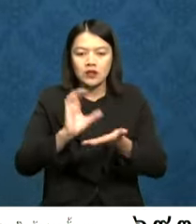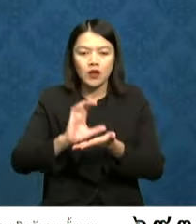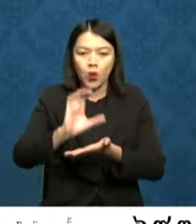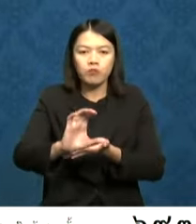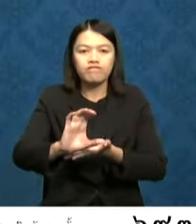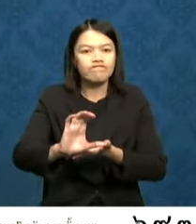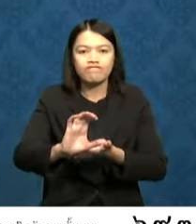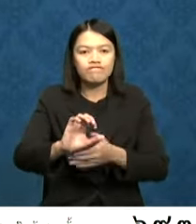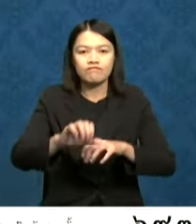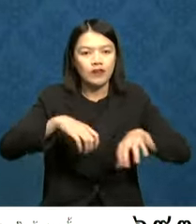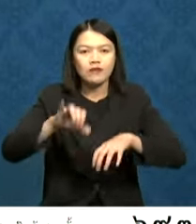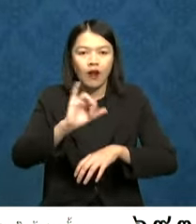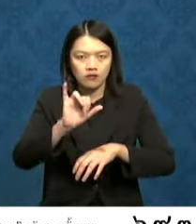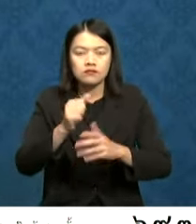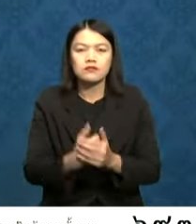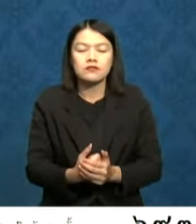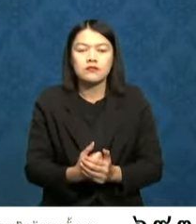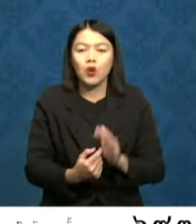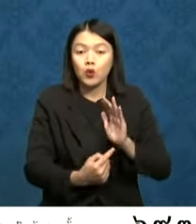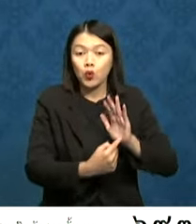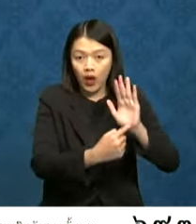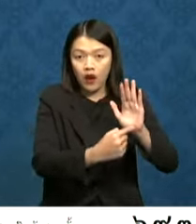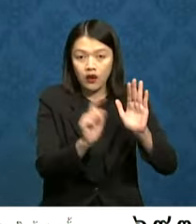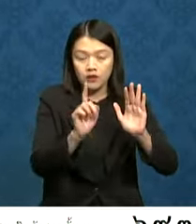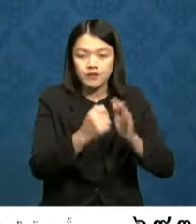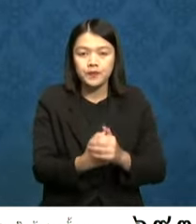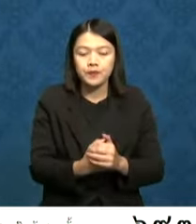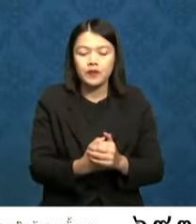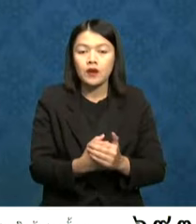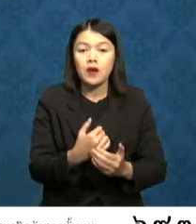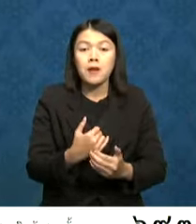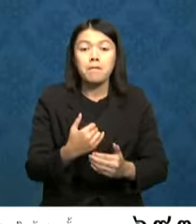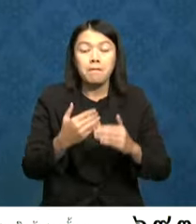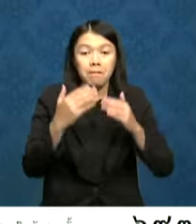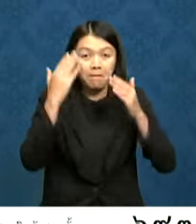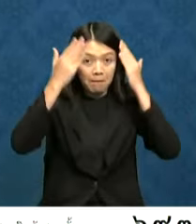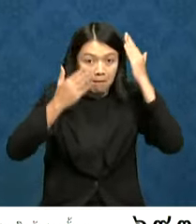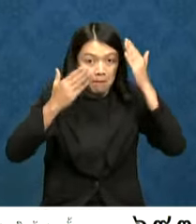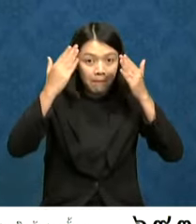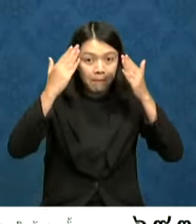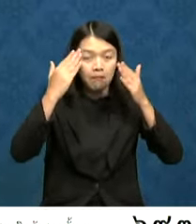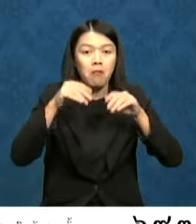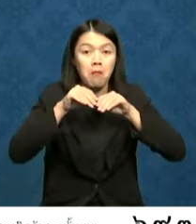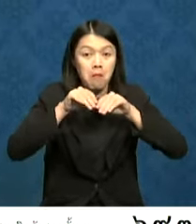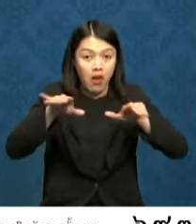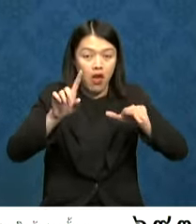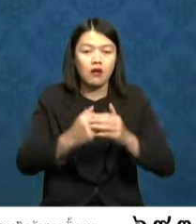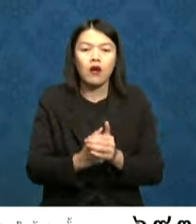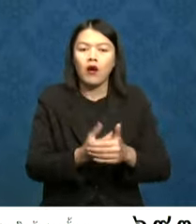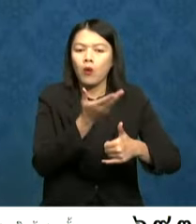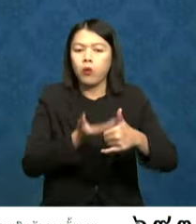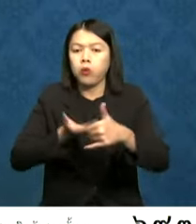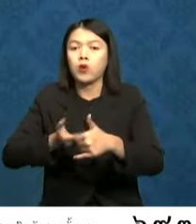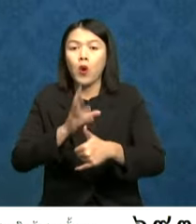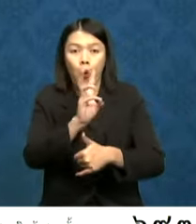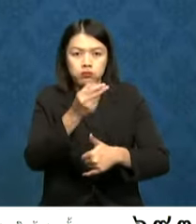ประมาณที่เป็นรูปธรรมครับผมยกตัวอย่างเช่นในขณะที่ประเทศมาเลเซียครับประกาศสร้างบุคลากรในด้านนี้ 60,000